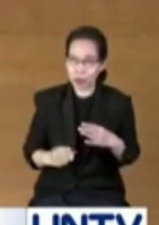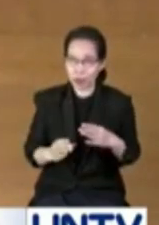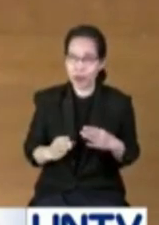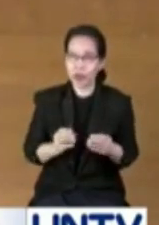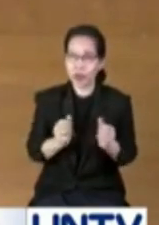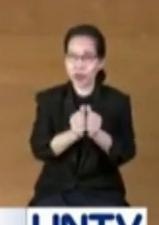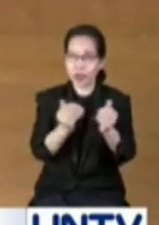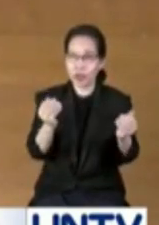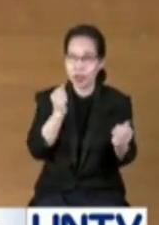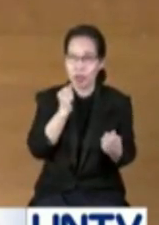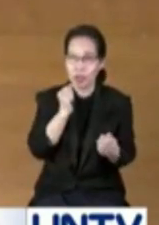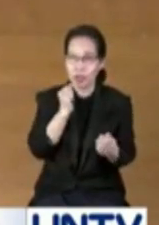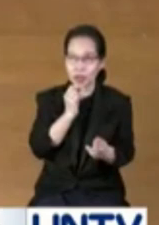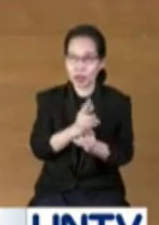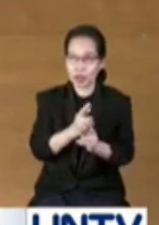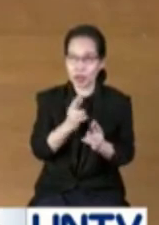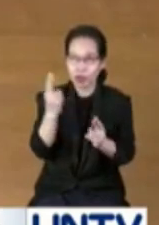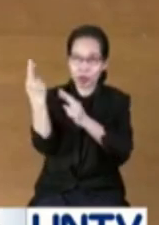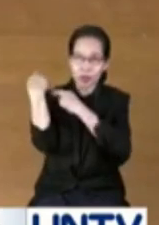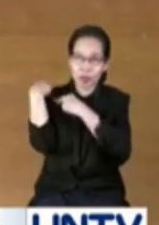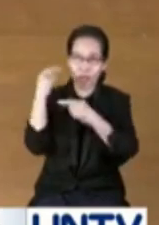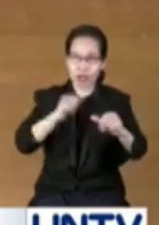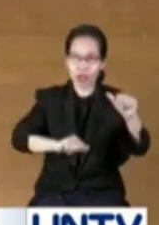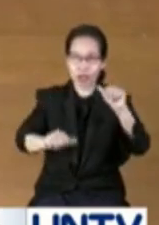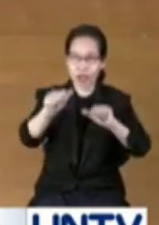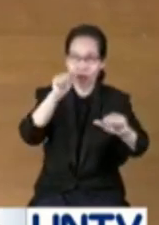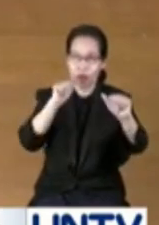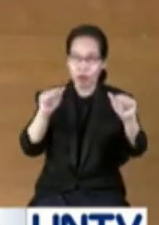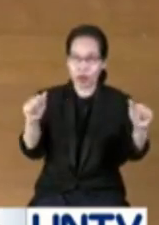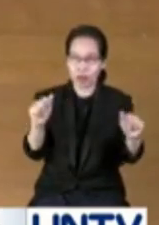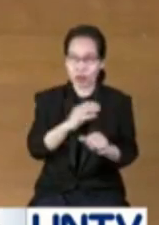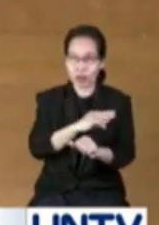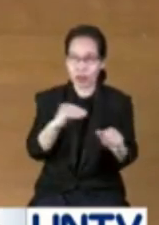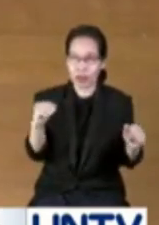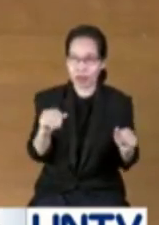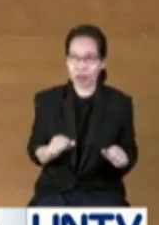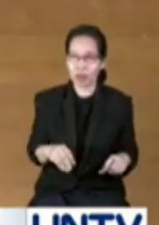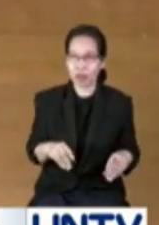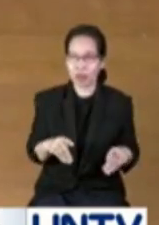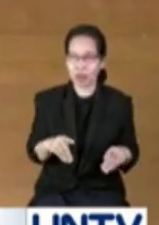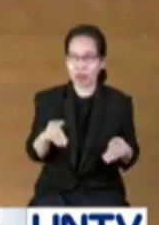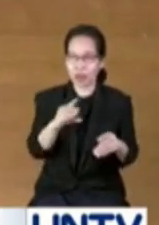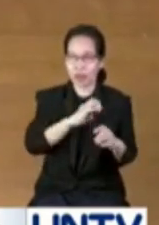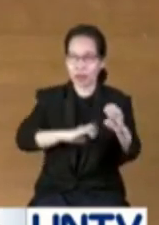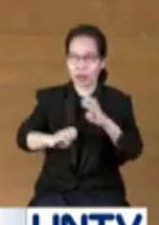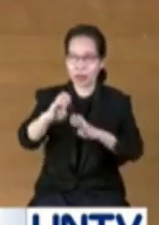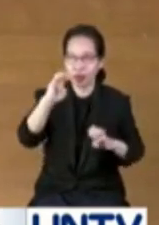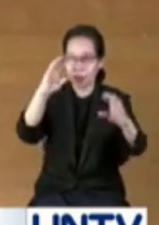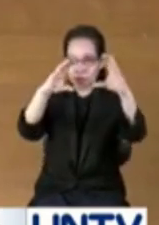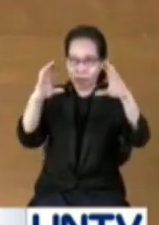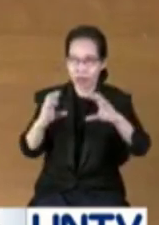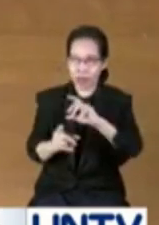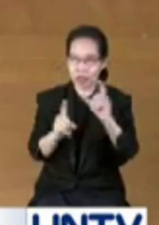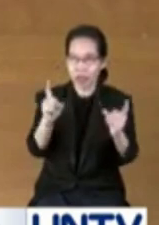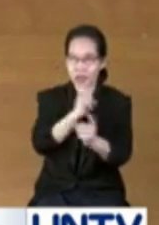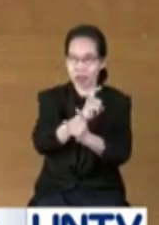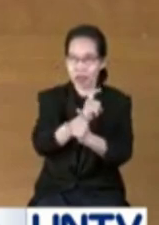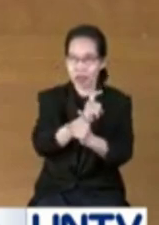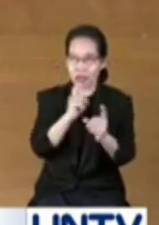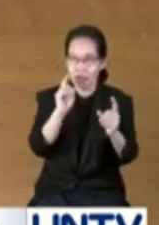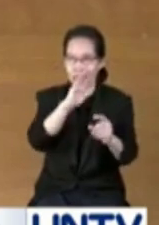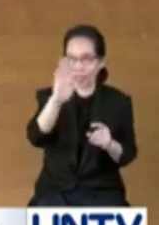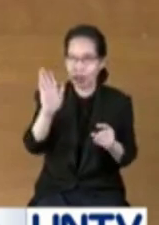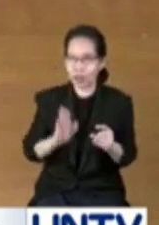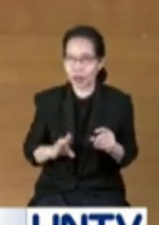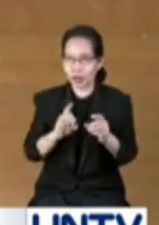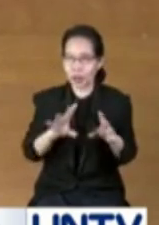and responsible action to mitigate and to adapt to the effects of climate change. We can never lose sight of